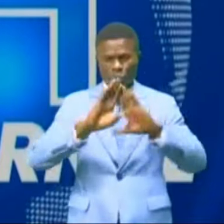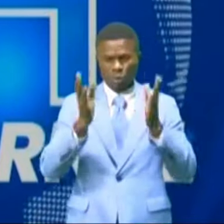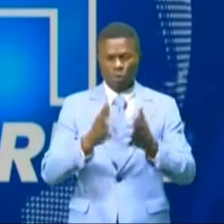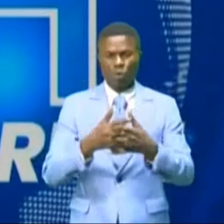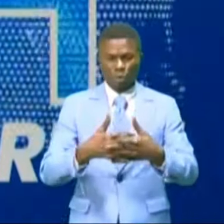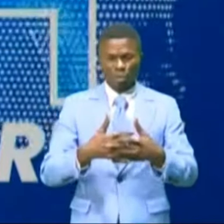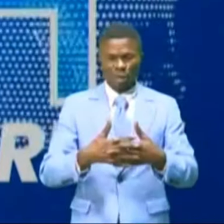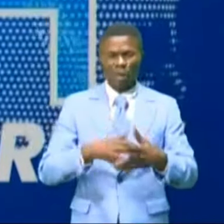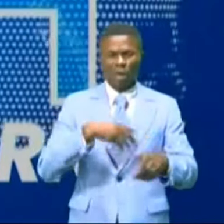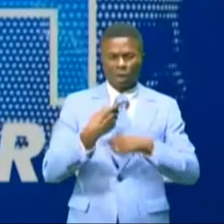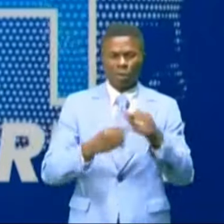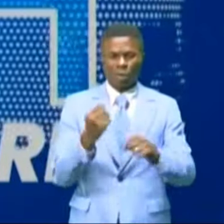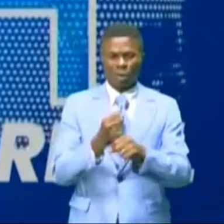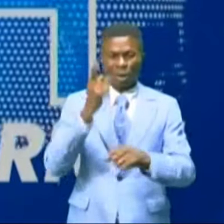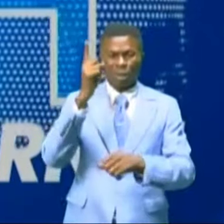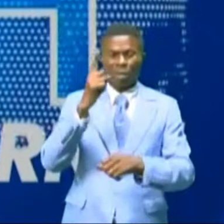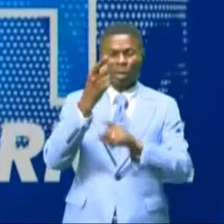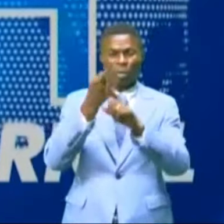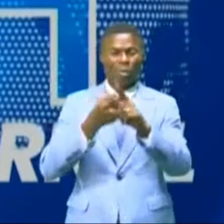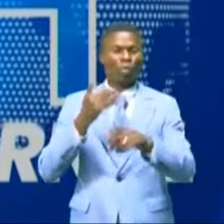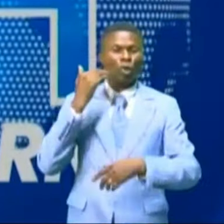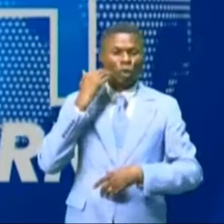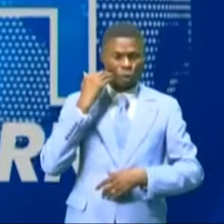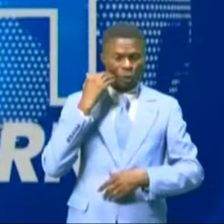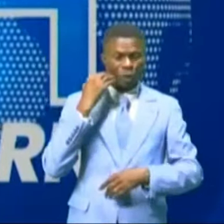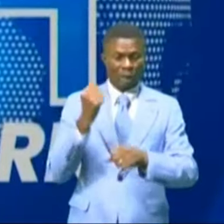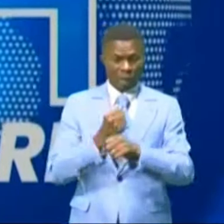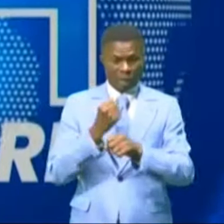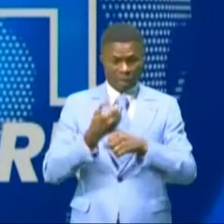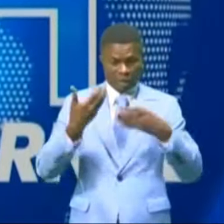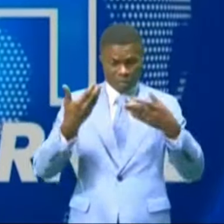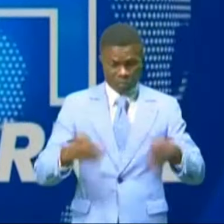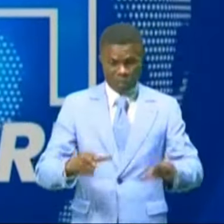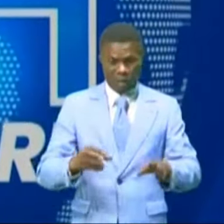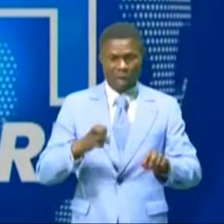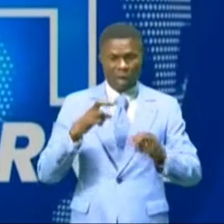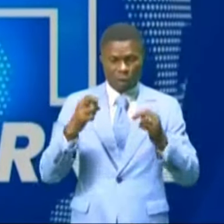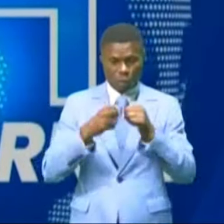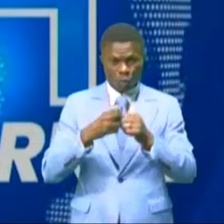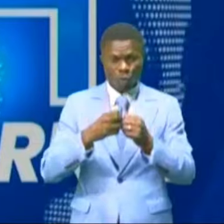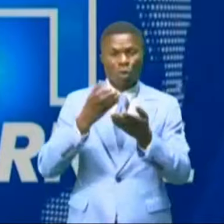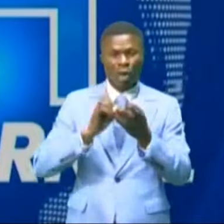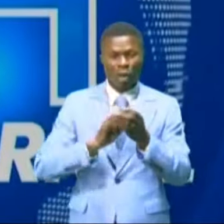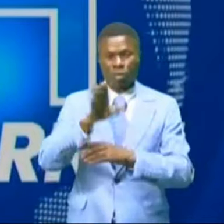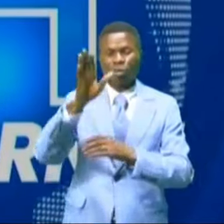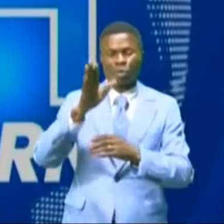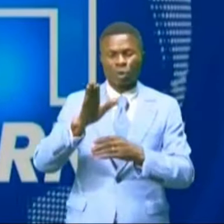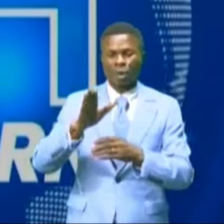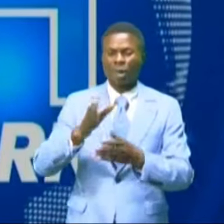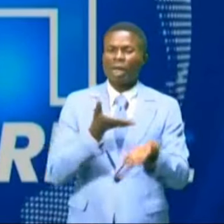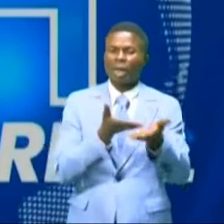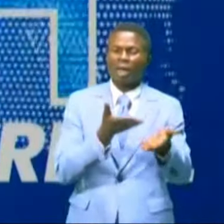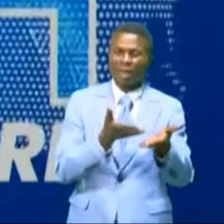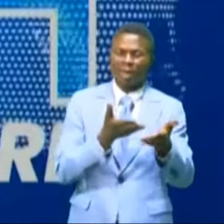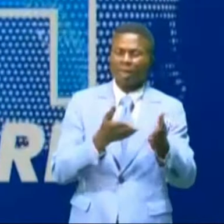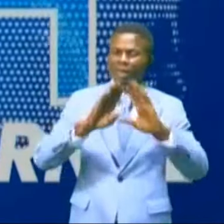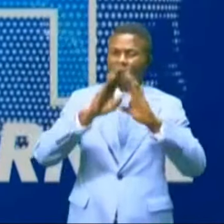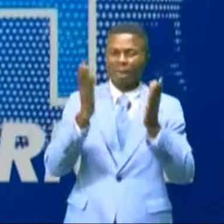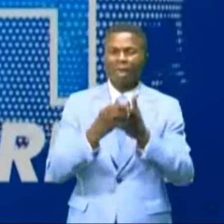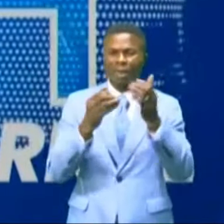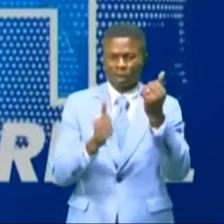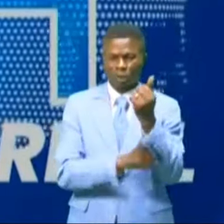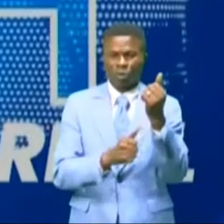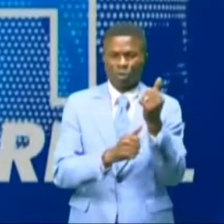machines dès ce 1er juin. Une fois opérationnelle, l'énergie produite sera desservie aux consommateurs d'une